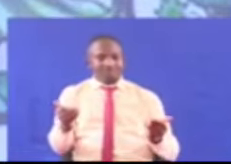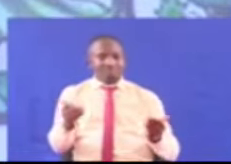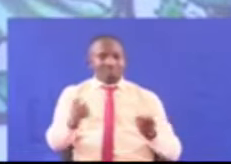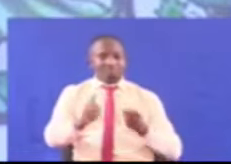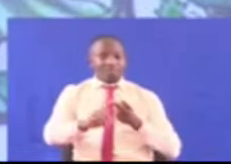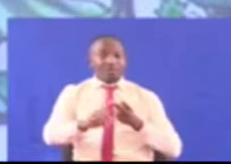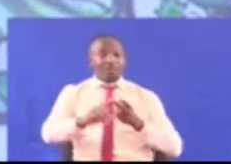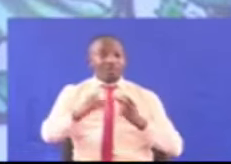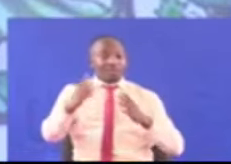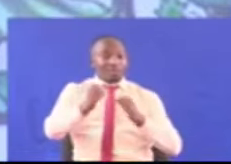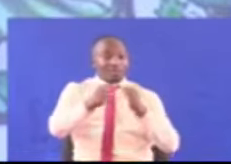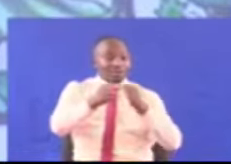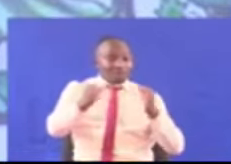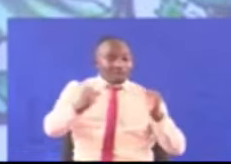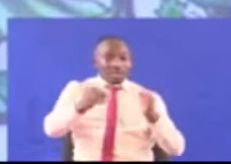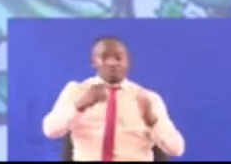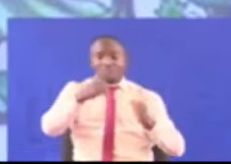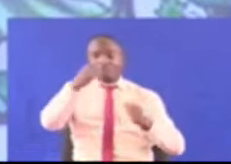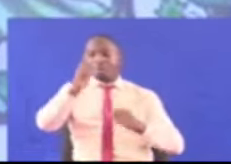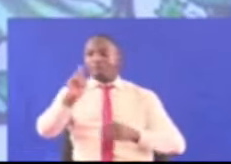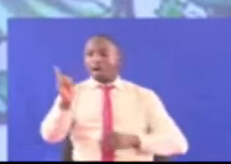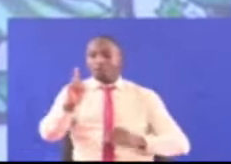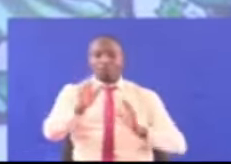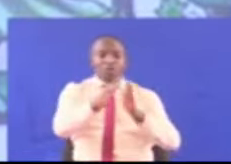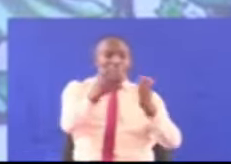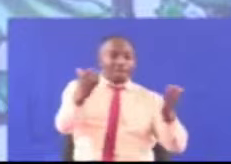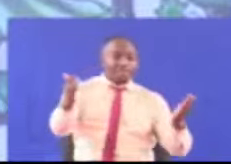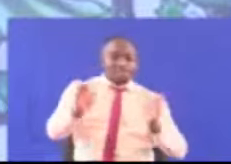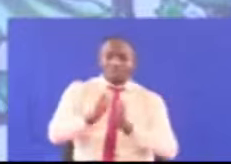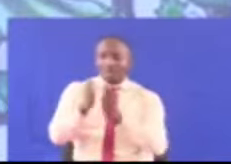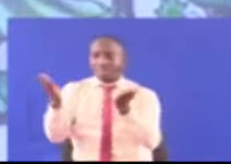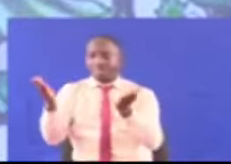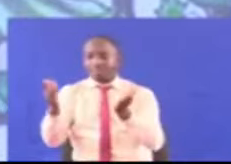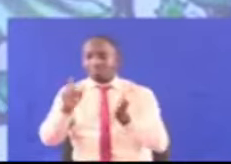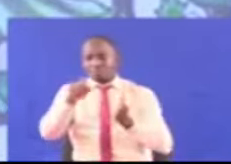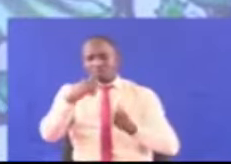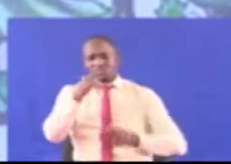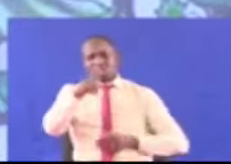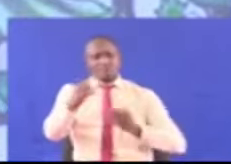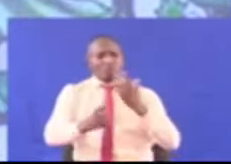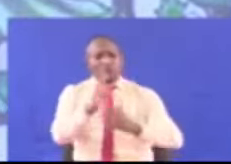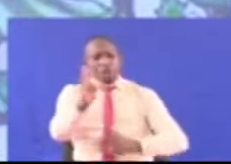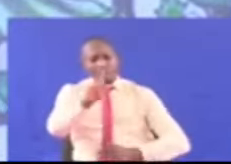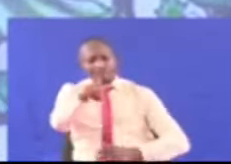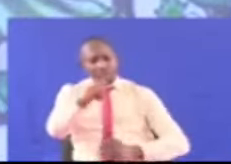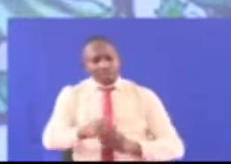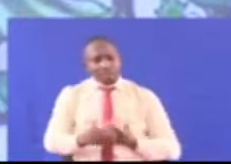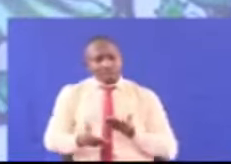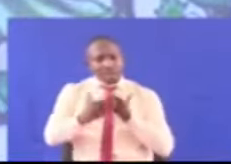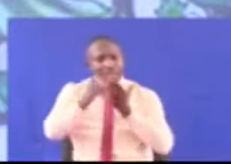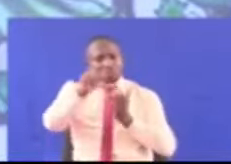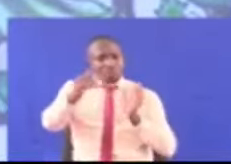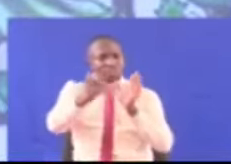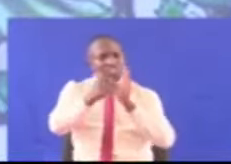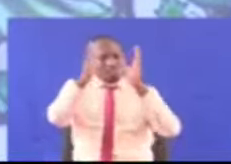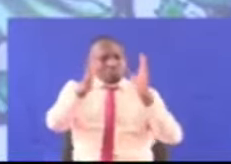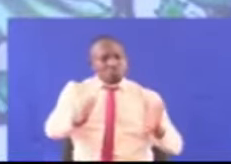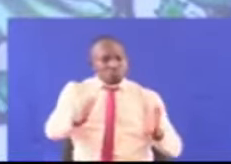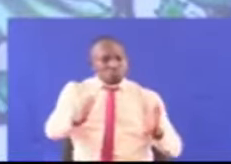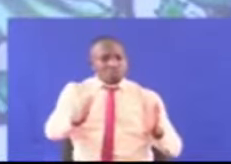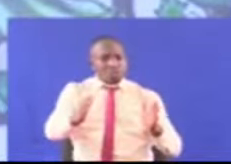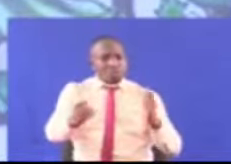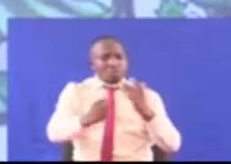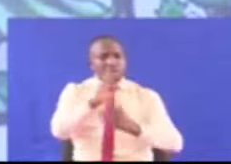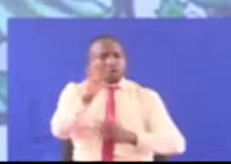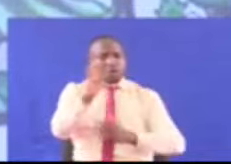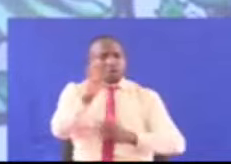ikaniweka magazetini hivi, kwa sababu watu walikuwa nawaza huyu, kwanza huyu ametoka wapi? Naibu mwanasheria mkuu wa serikali ametoka nje